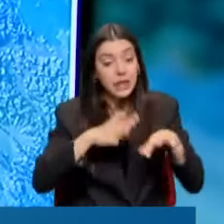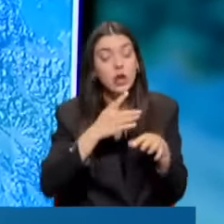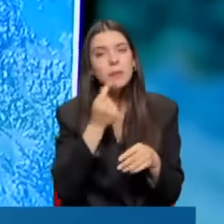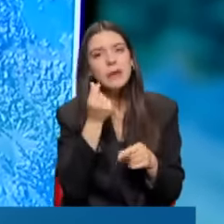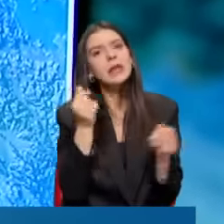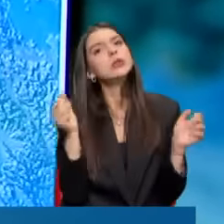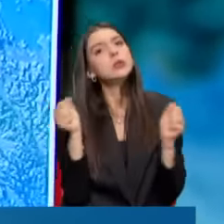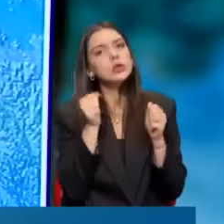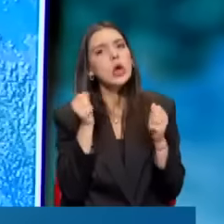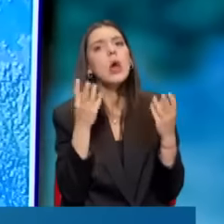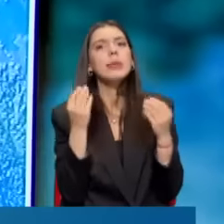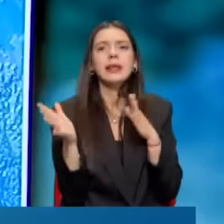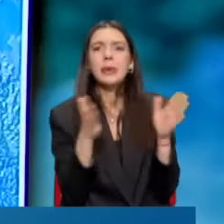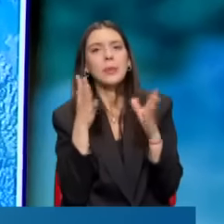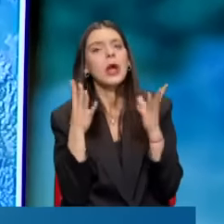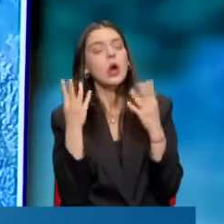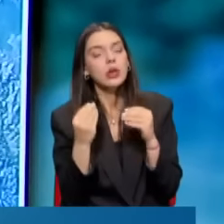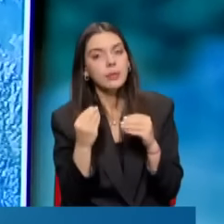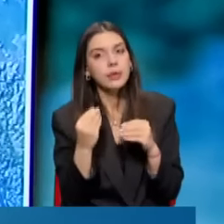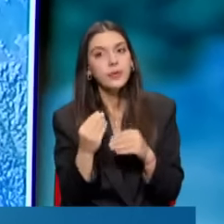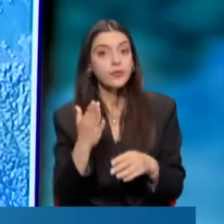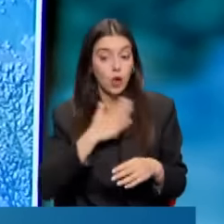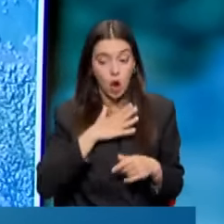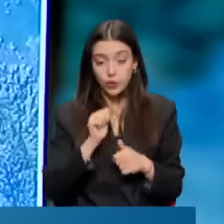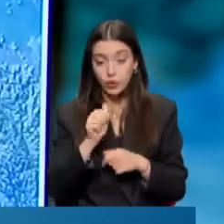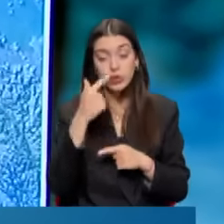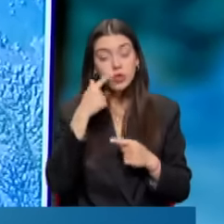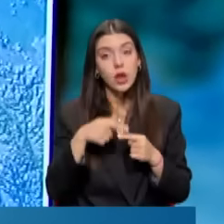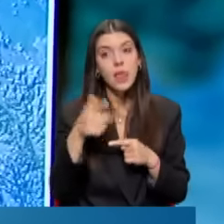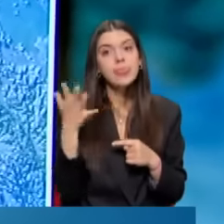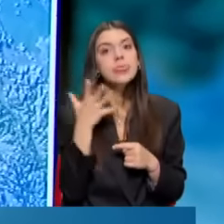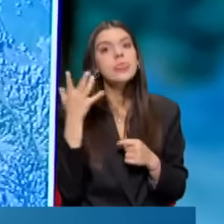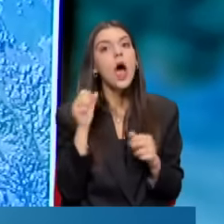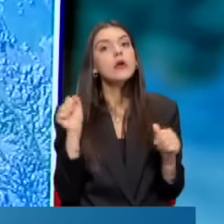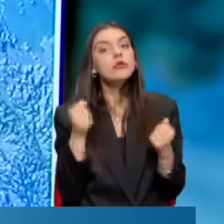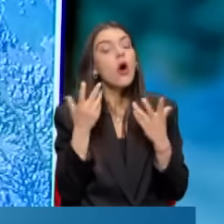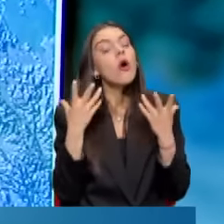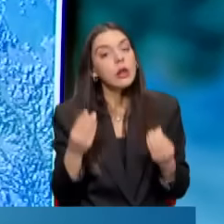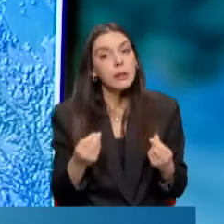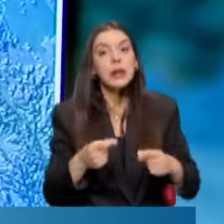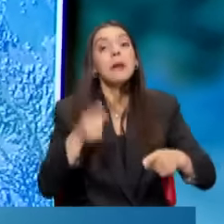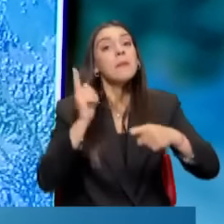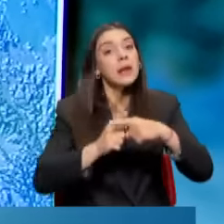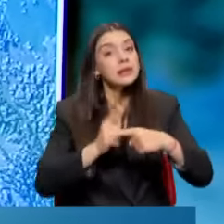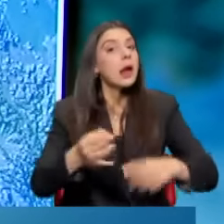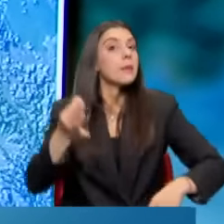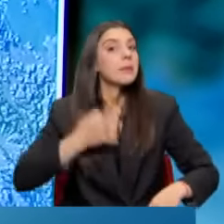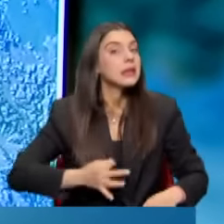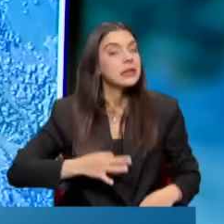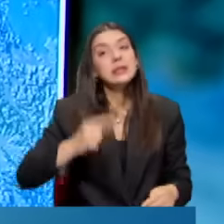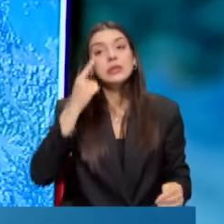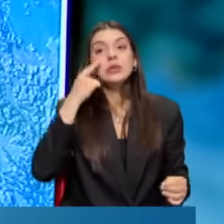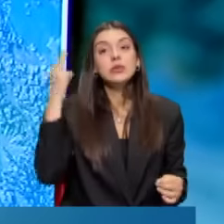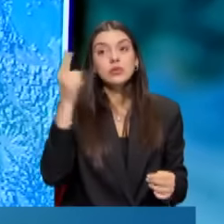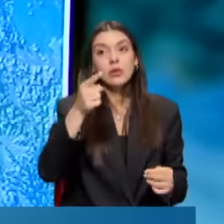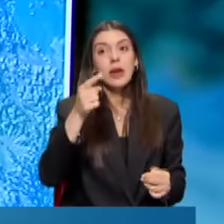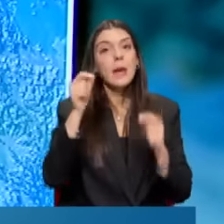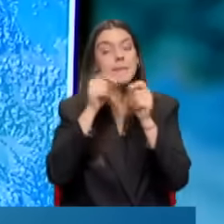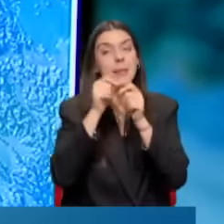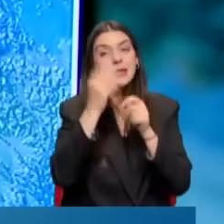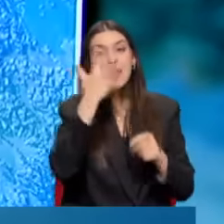hava hakim Eee önümüzdeki günlerde daha da serin olabilir pazar pazartesi gerek Batı Karadeniz'in iç